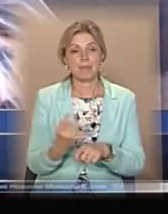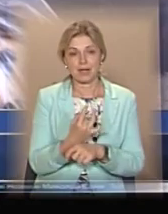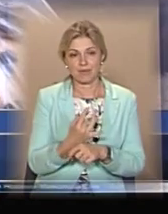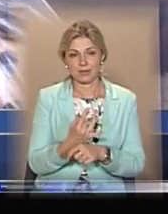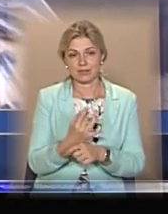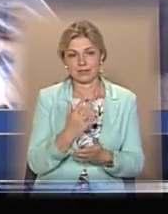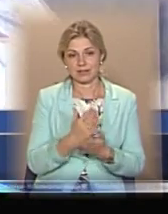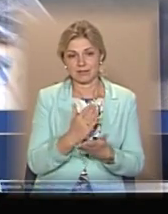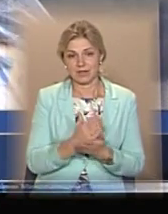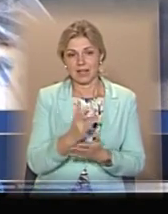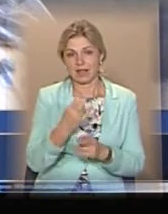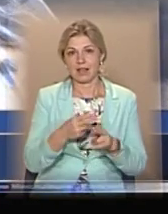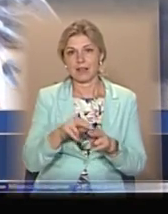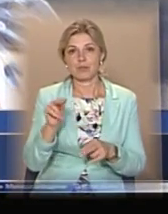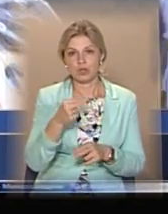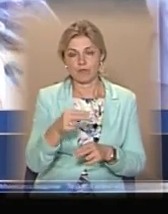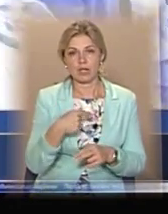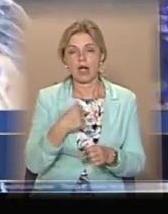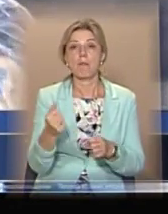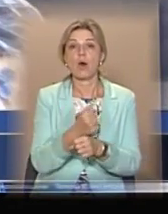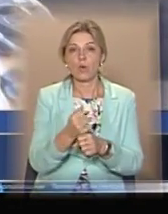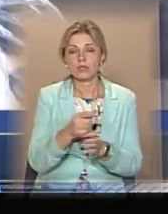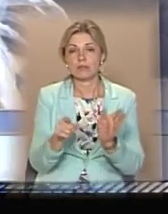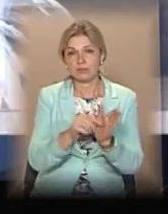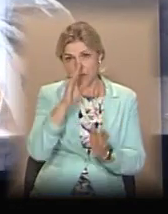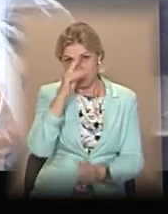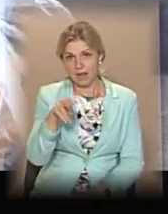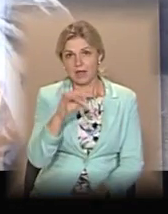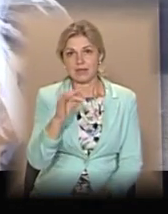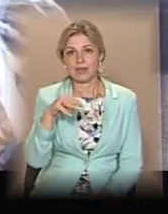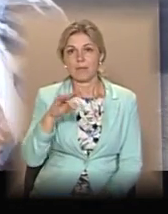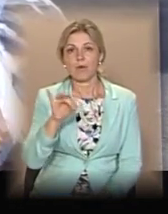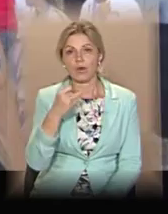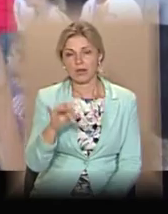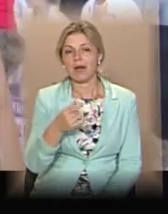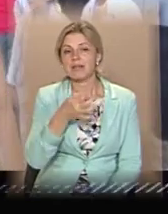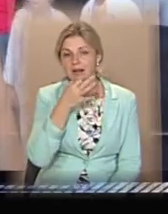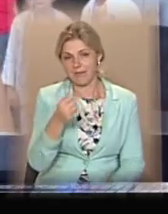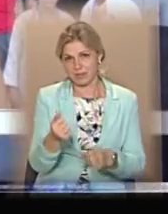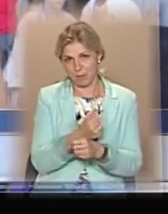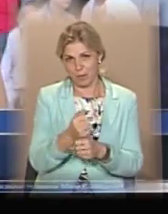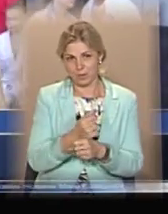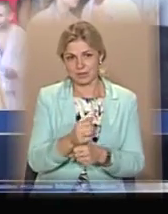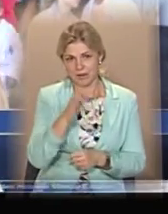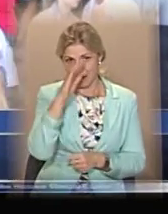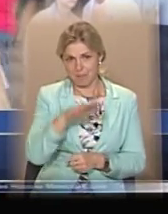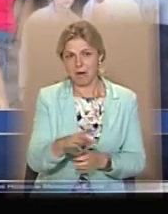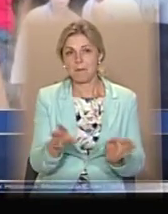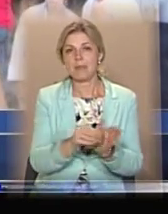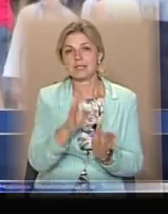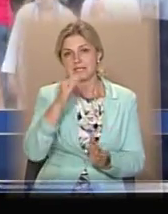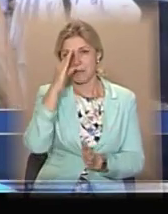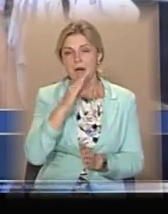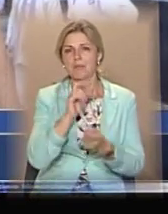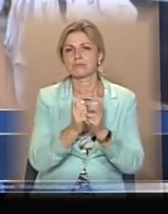чим вторачі. Я боролся з Дімою, мені просто подобається боротися. У нас з дитинства, він з папою бореться,